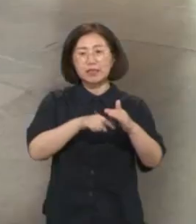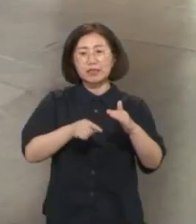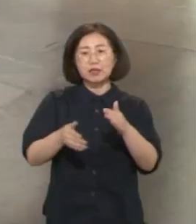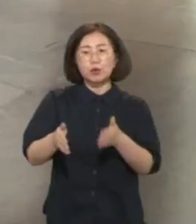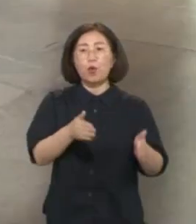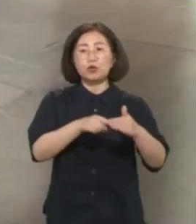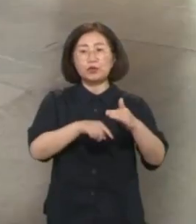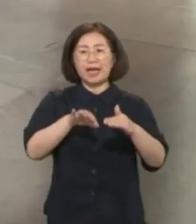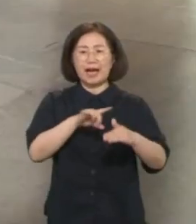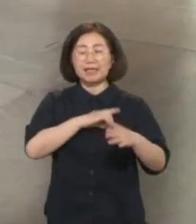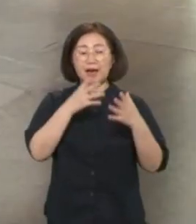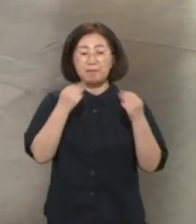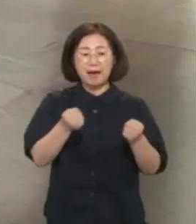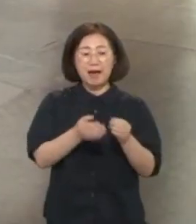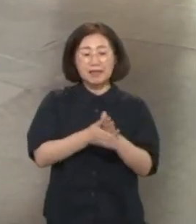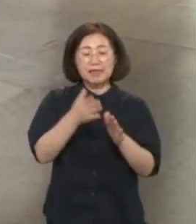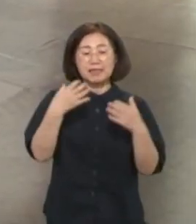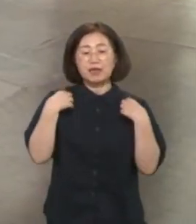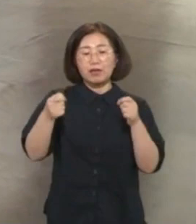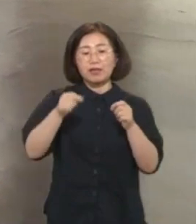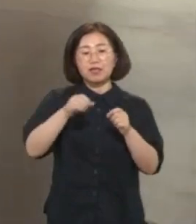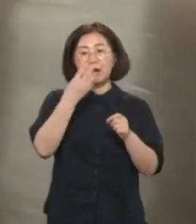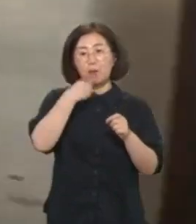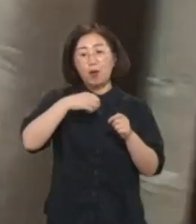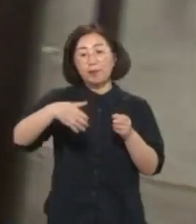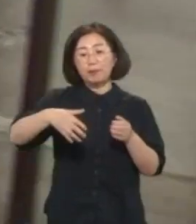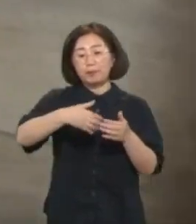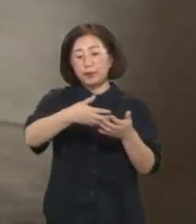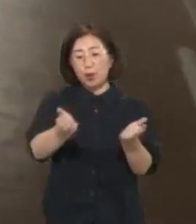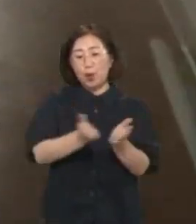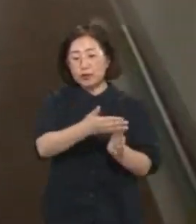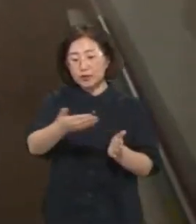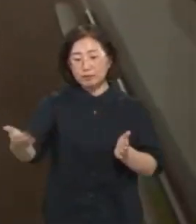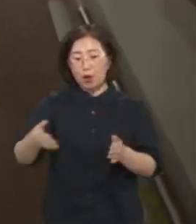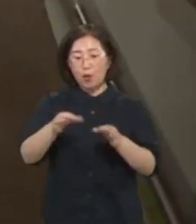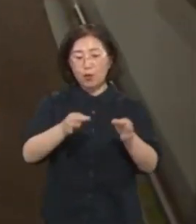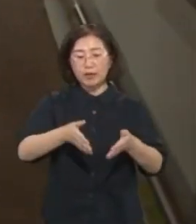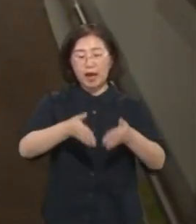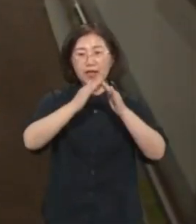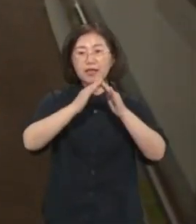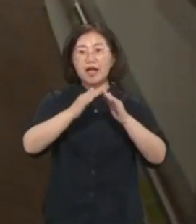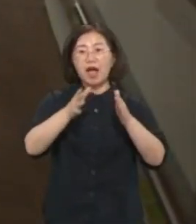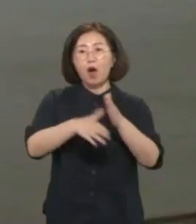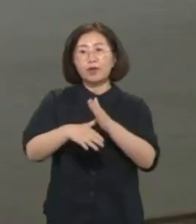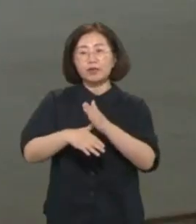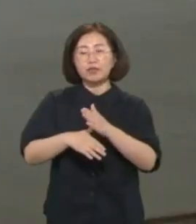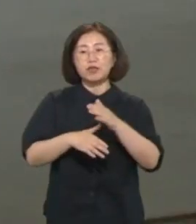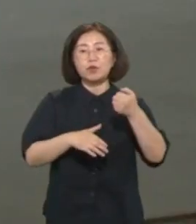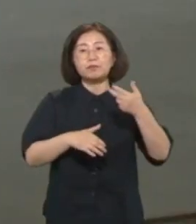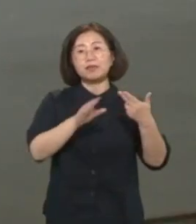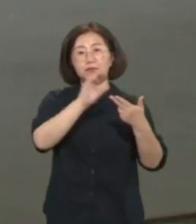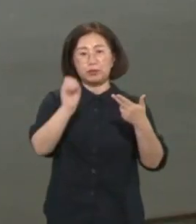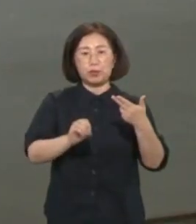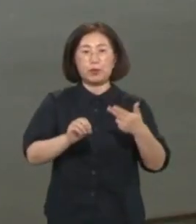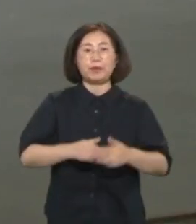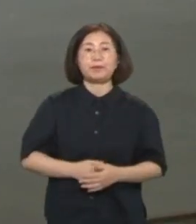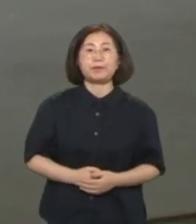높았으며 시청 인근 보람동 금강 수변 상가의 경우 공실률이 57%에 달하는 상태입니다.